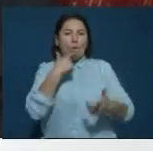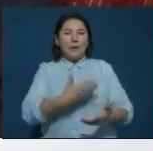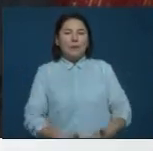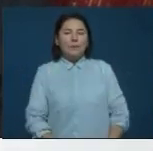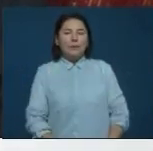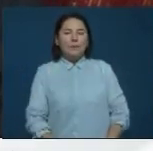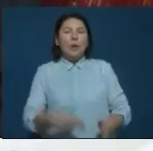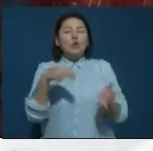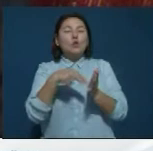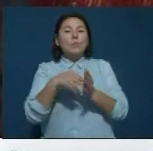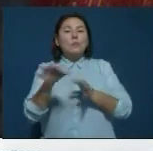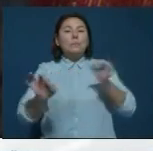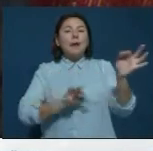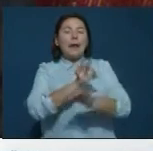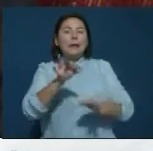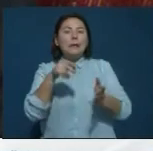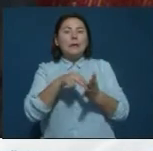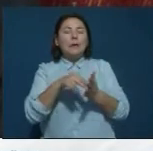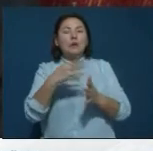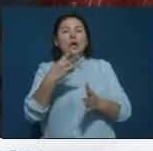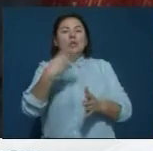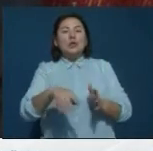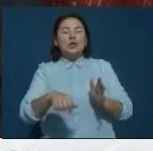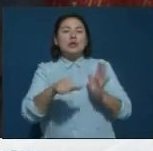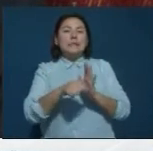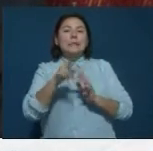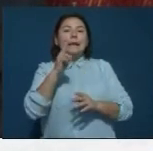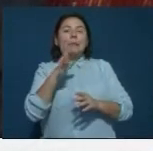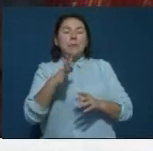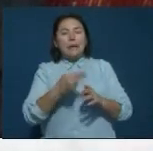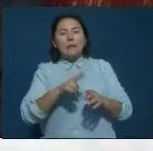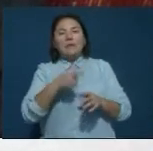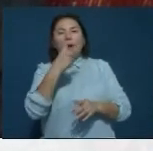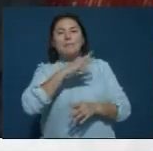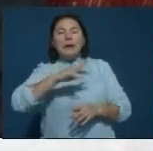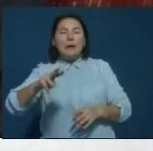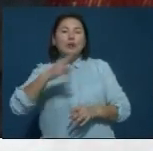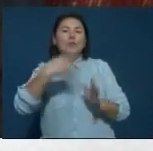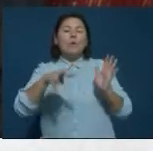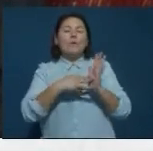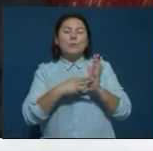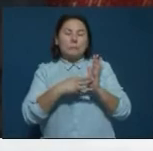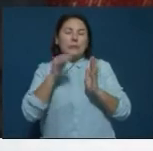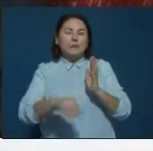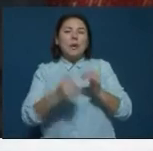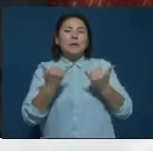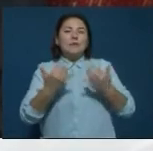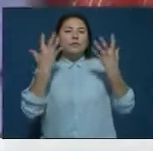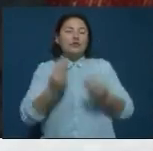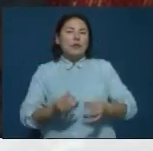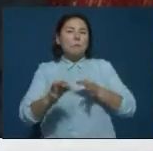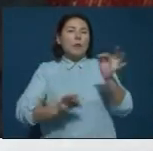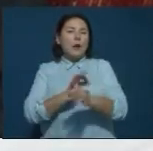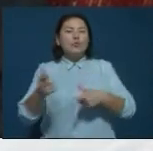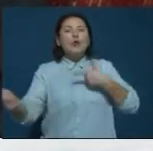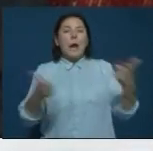стоимость проекта по строительству дороги в 30 километров составила 2 миллиарда 600 48 миллионов тенге на сегодняшний день проект уже